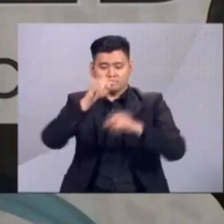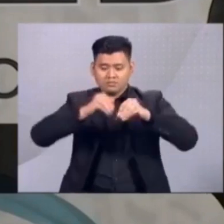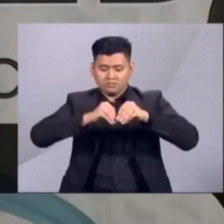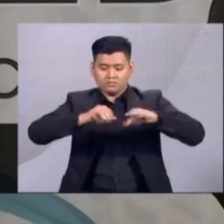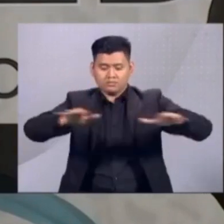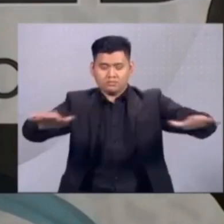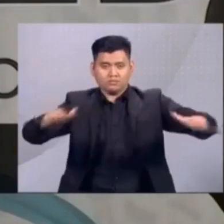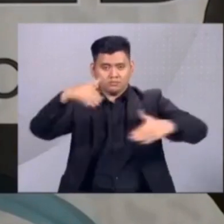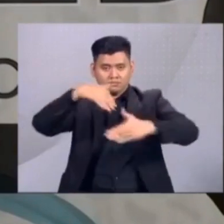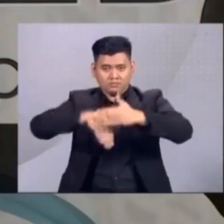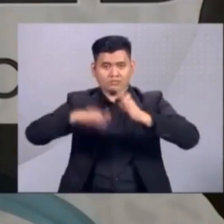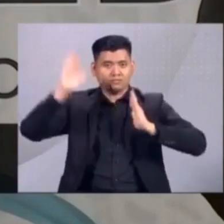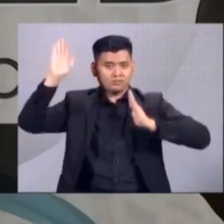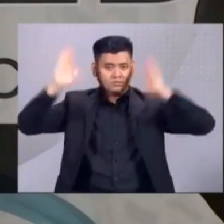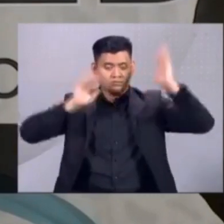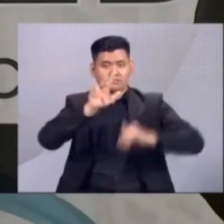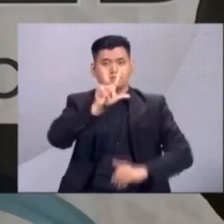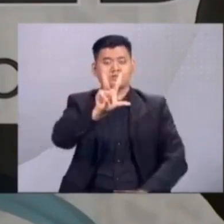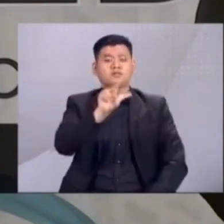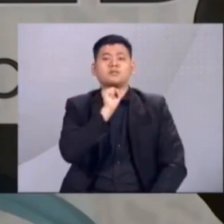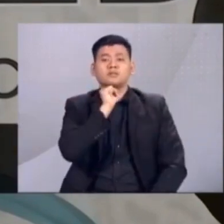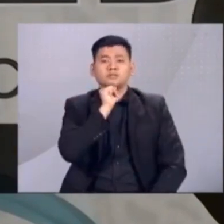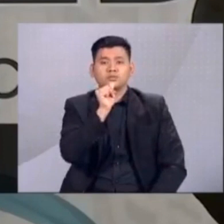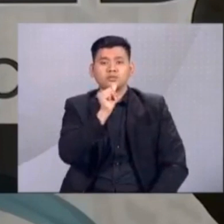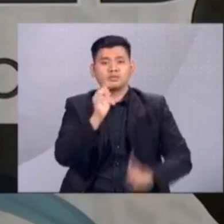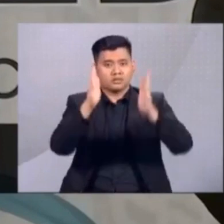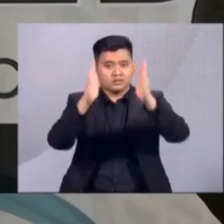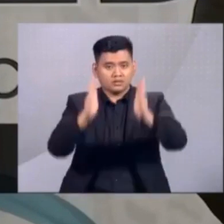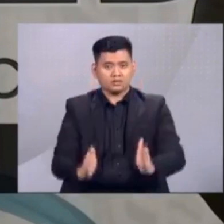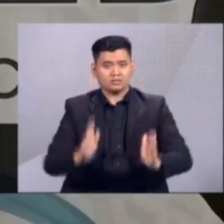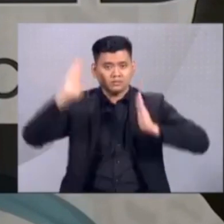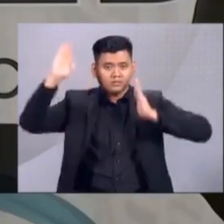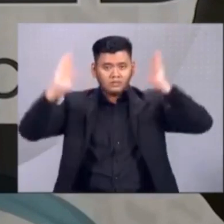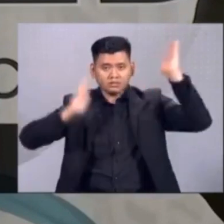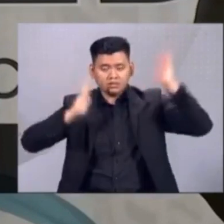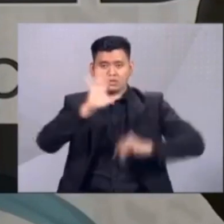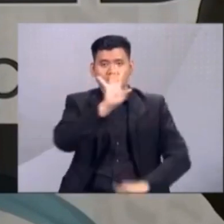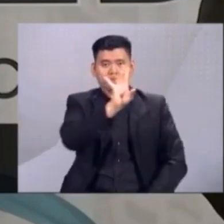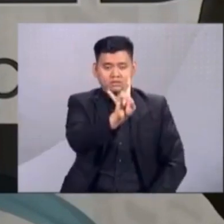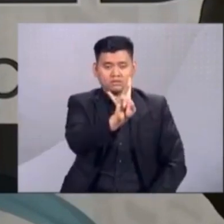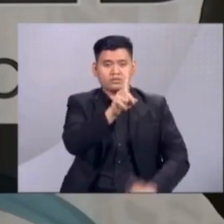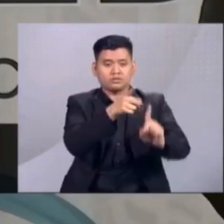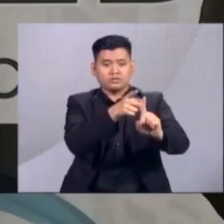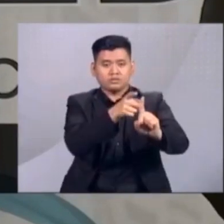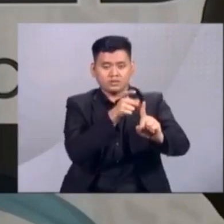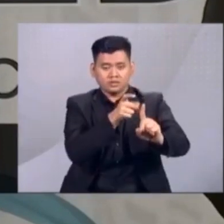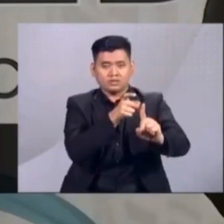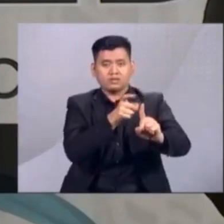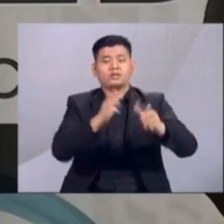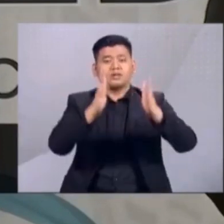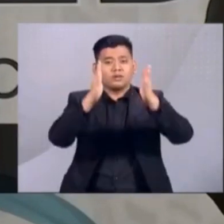negara, 3 kes adalah bukan warga negara, manakala 7 kes adalah di kalangan warga negara